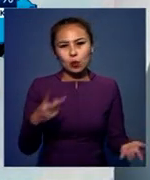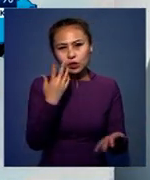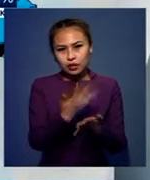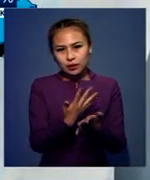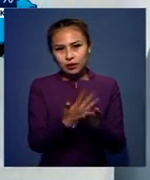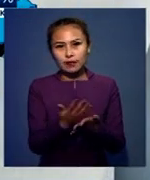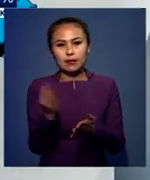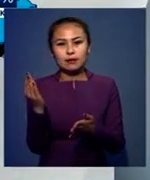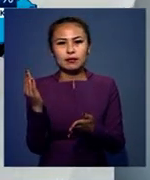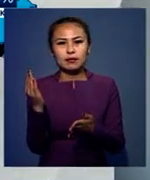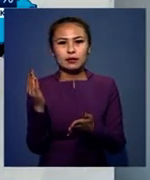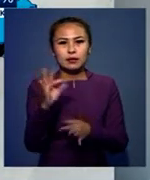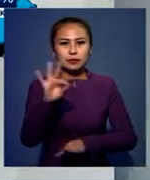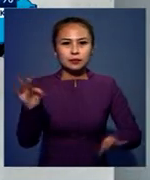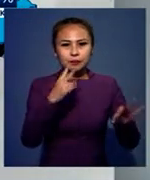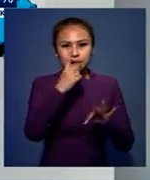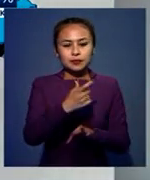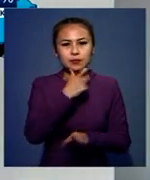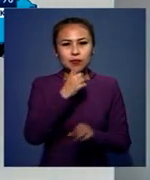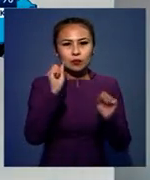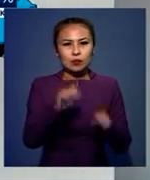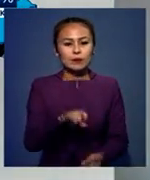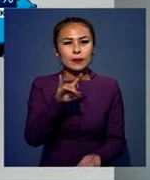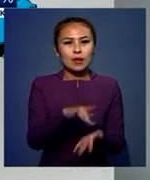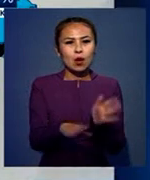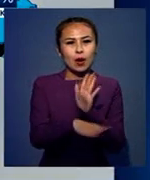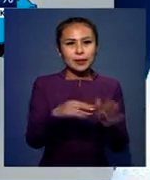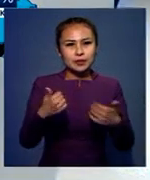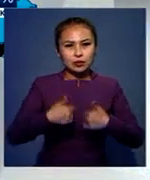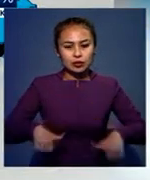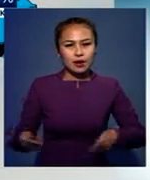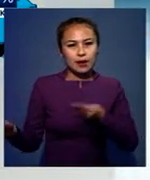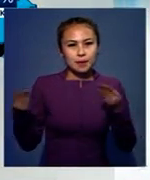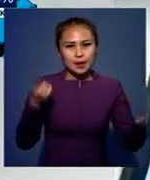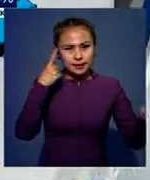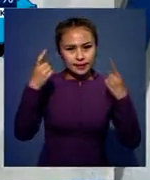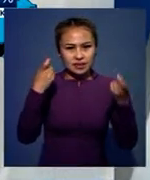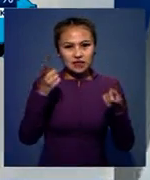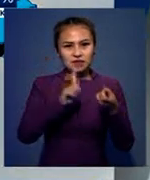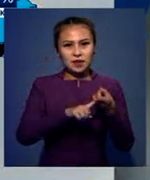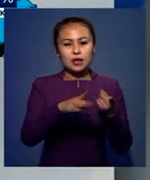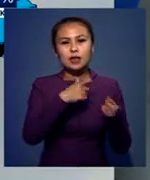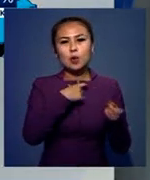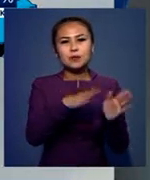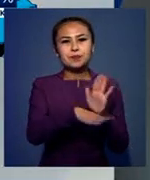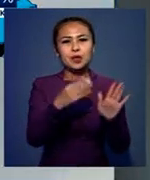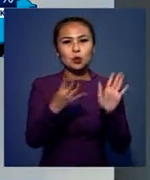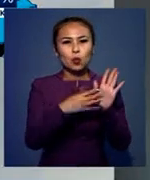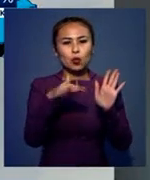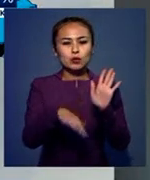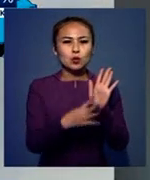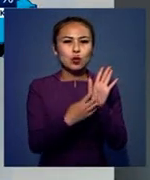өңірлердегі көрсеткіштерді картадан көріп отырсыздар. Айта кетейік, орталық сайлау комиссиясы ұсынған ақпарға сәйкес дауыс беру